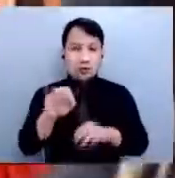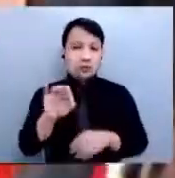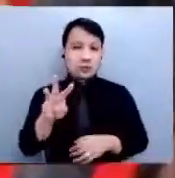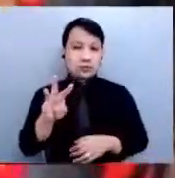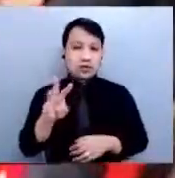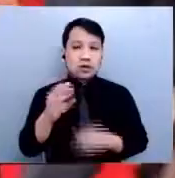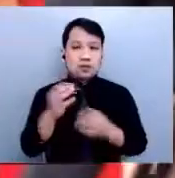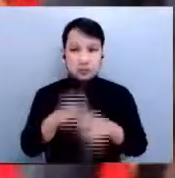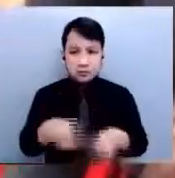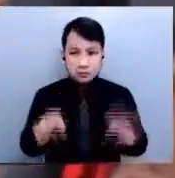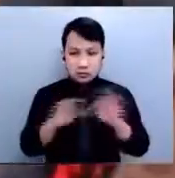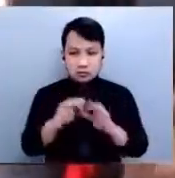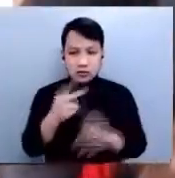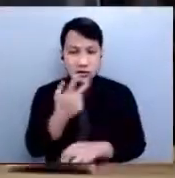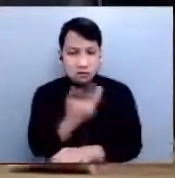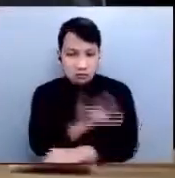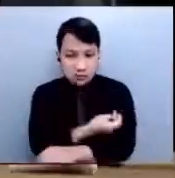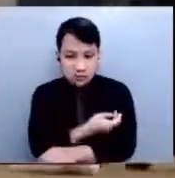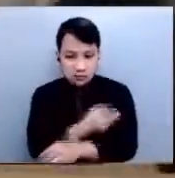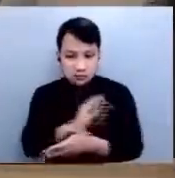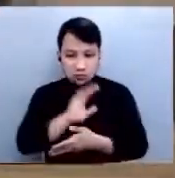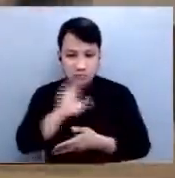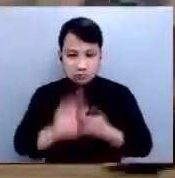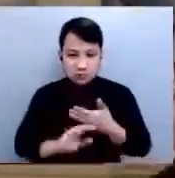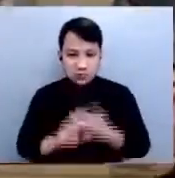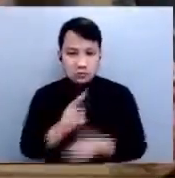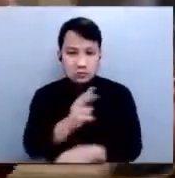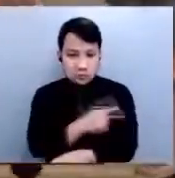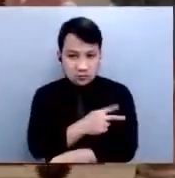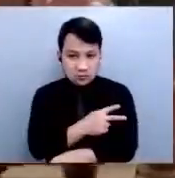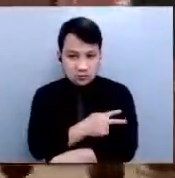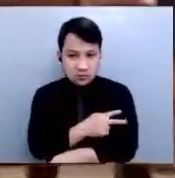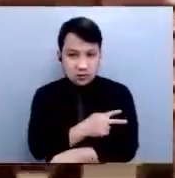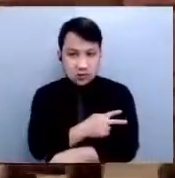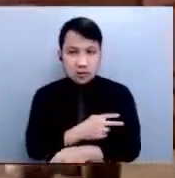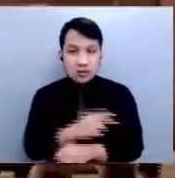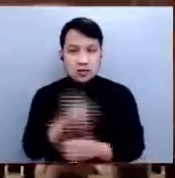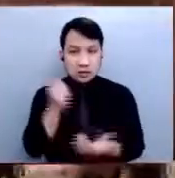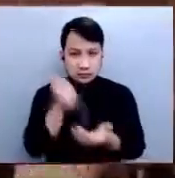Dapat din ay fully vaccinated ng mga bakunang accredited ng World Health Organization o